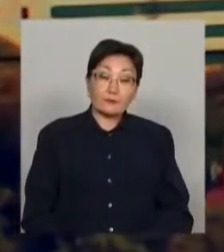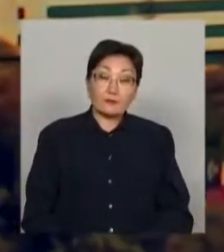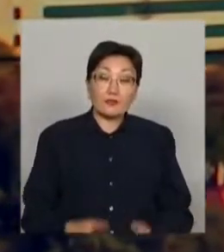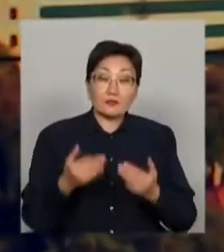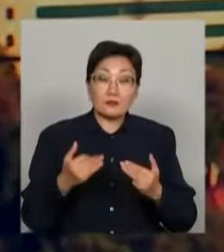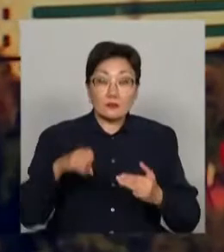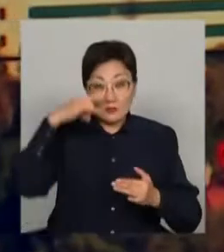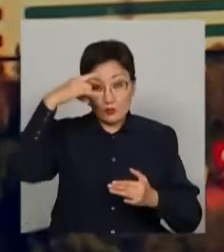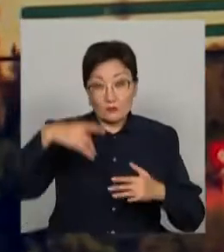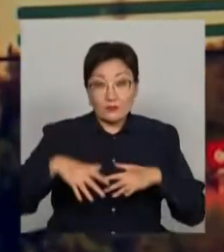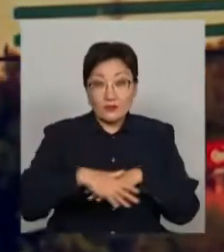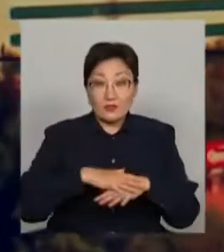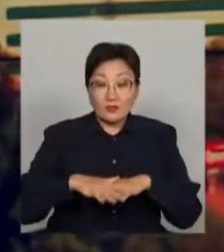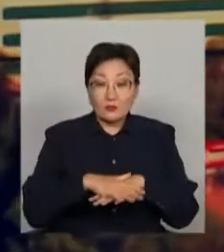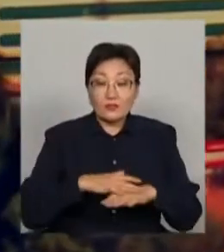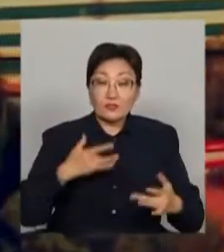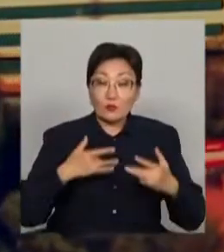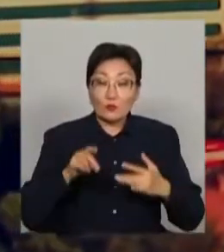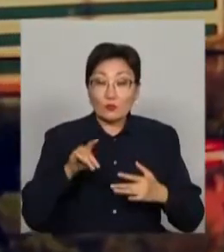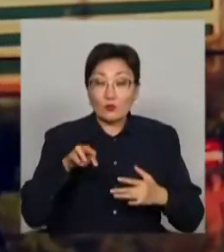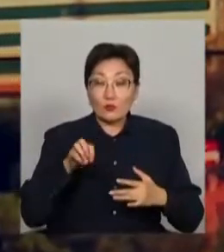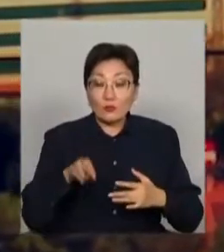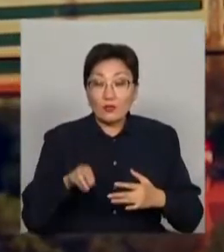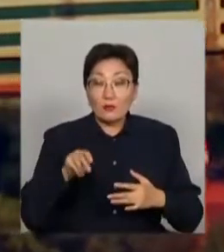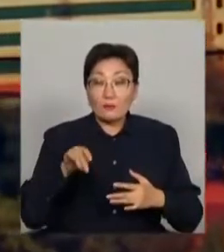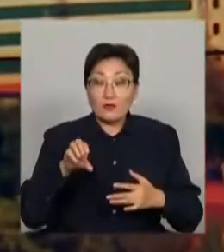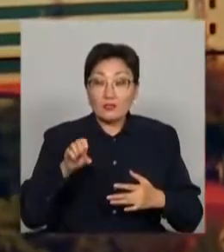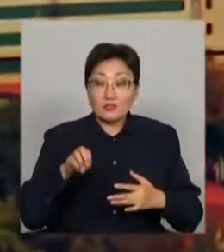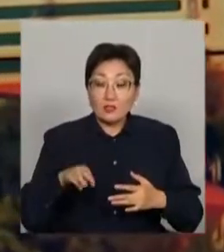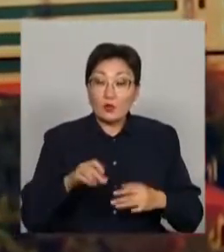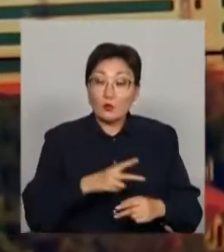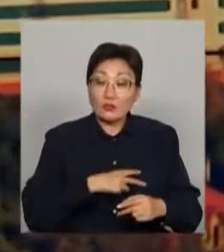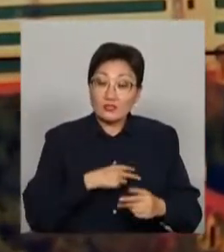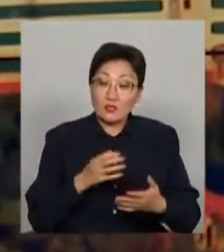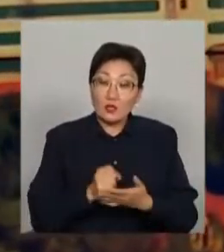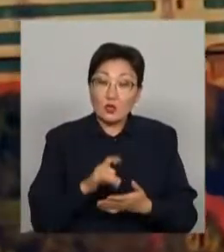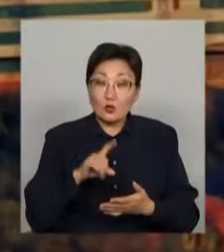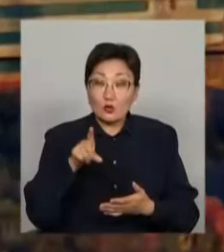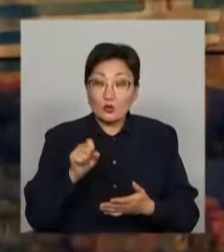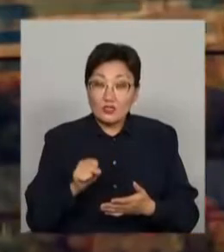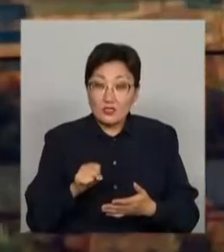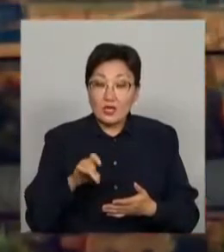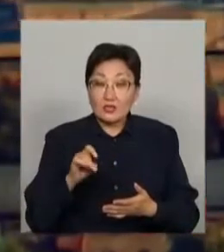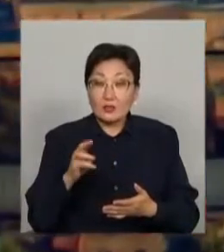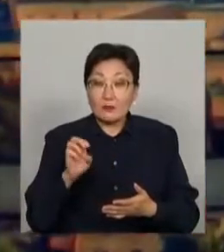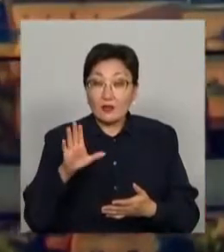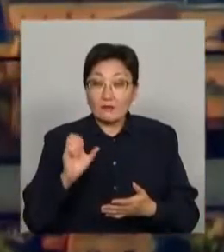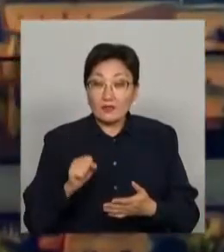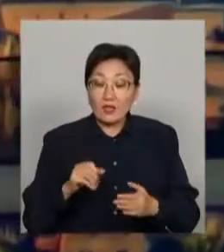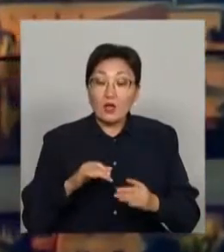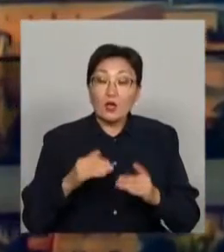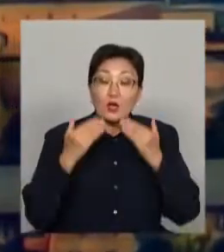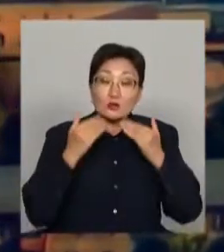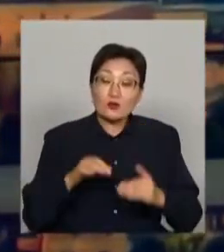Бүгін қазақ жұрты халық әртісі, құрмет және парасат орденінің иегері Роза Әшірбекованы ақтық сапарға шығарып салды. Саналы